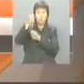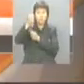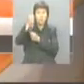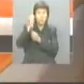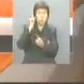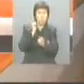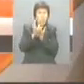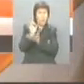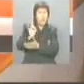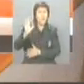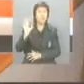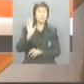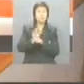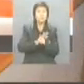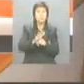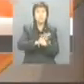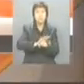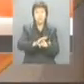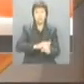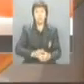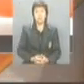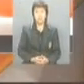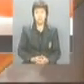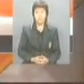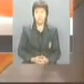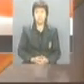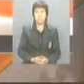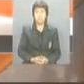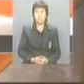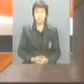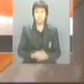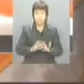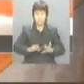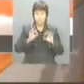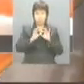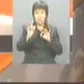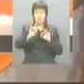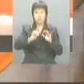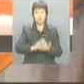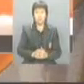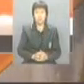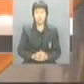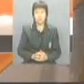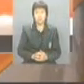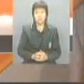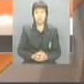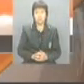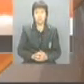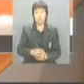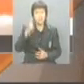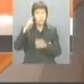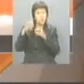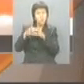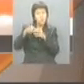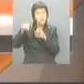ะไรนะครับอาจจะเป็นการแสดงความไม่พอใจในบางกลุ่มจากเหตุการณ์ที่เกิดขึ้นจากการเสียชีวิตของคนคนหนึ่งนะครับ